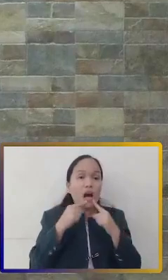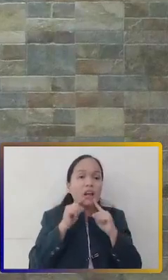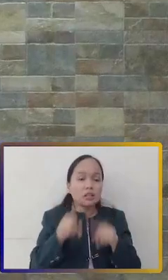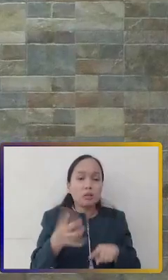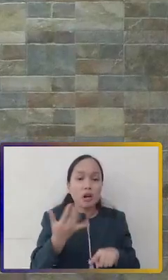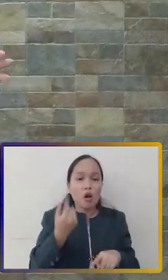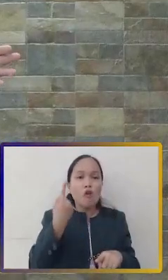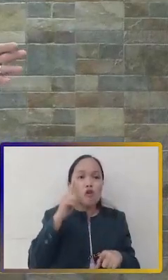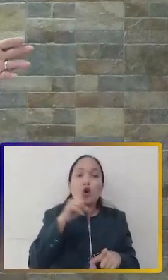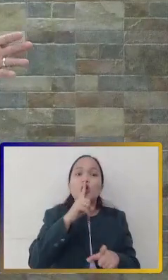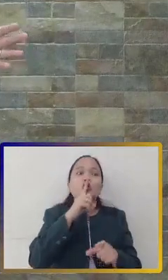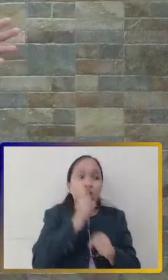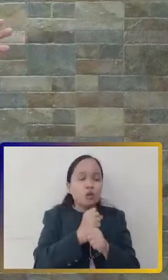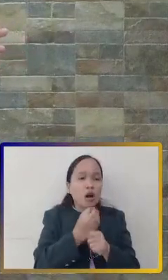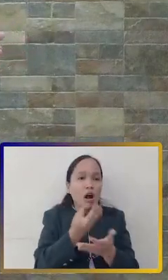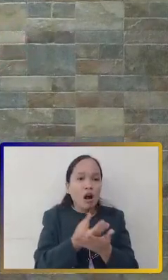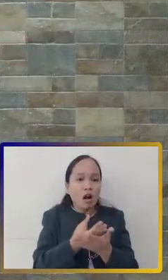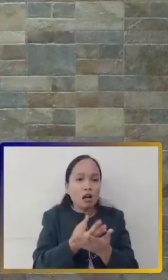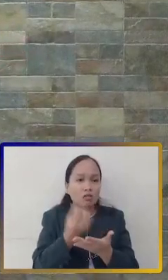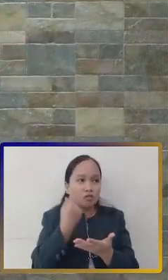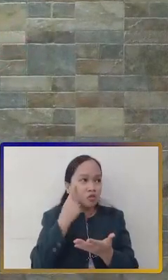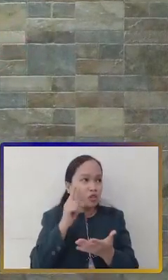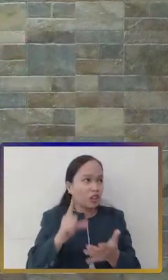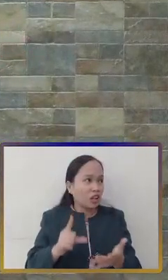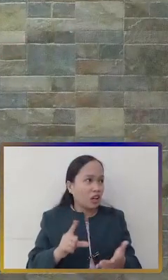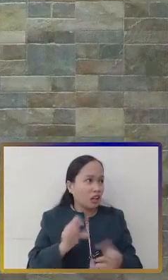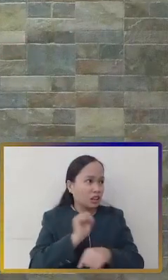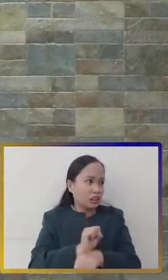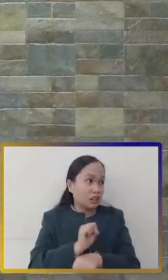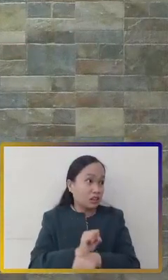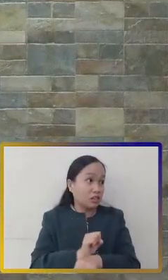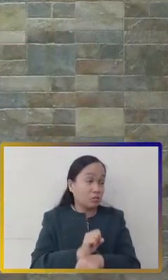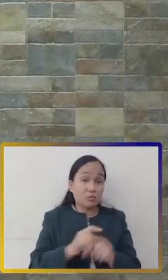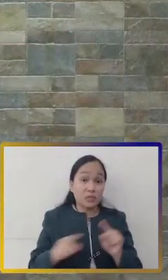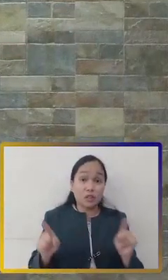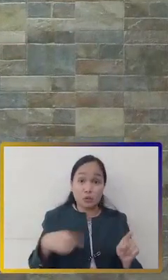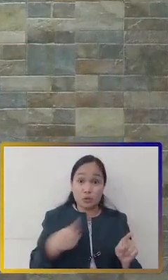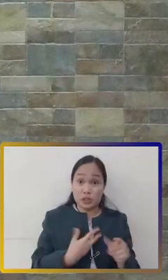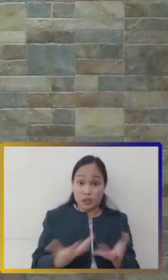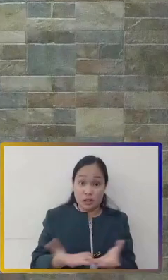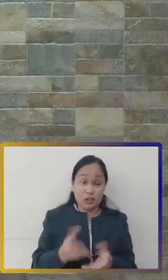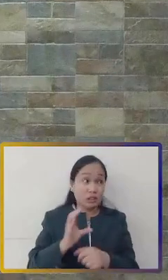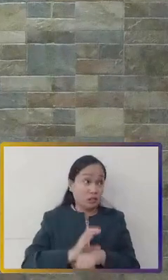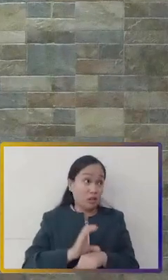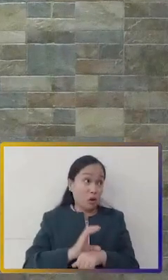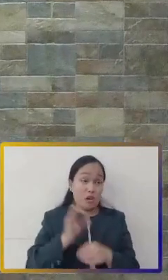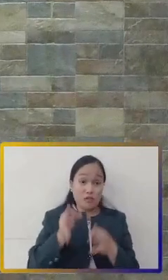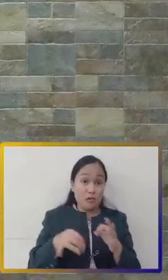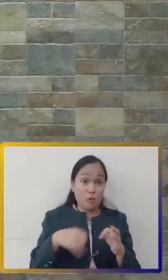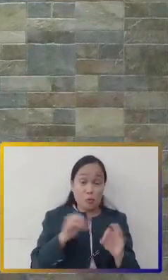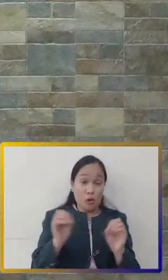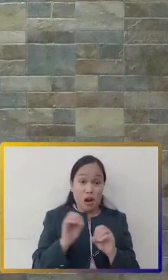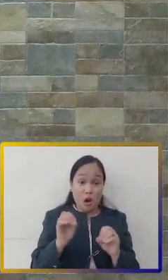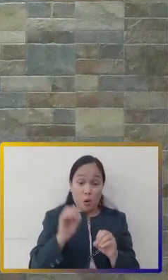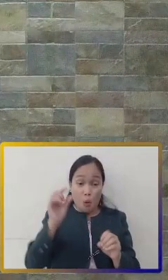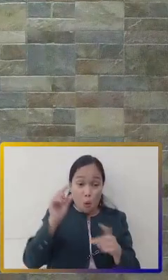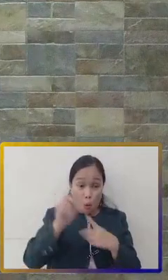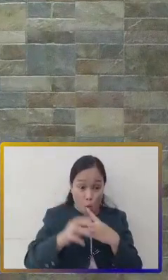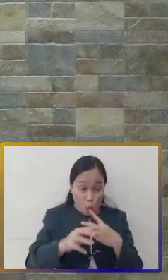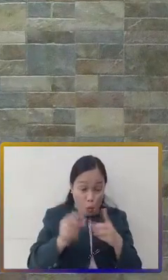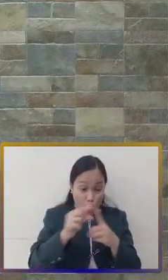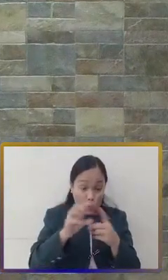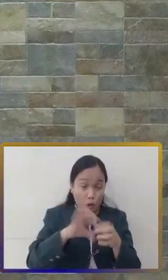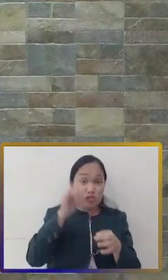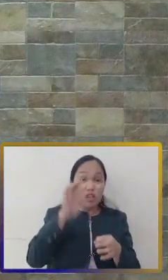May mga officers tayo dito. Kung wala kang simbahan na ganito at wala kang salita ng Diyos, yan talaga ang takbo ng utak na